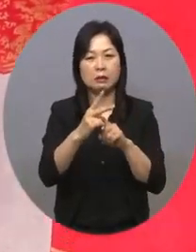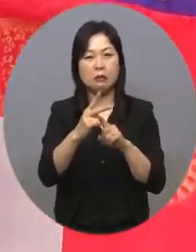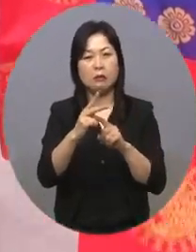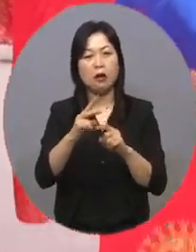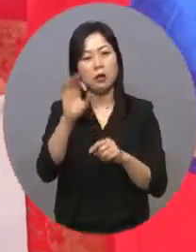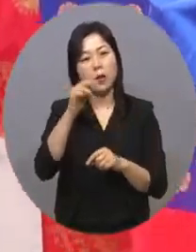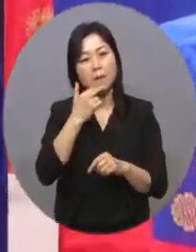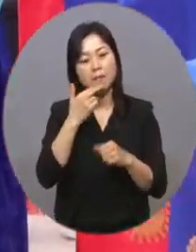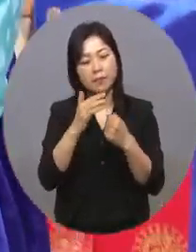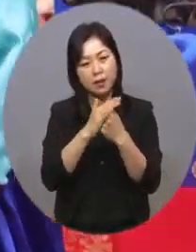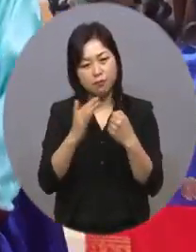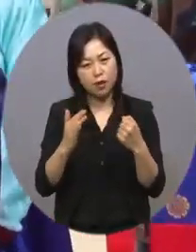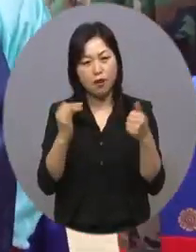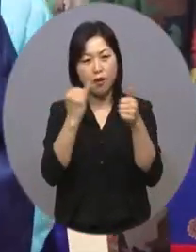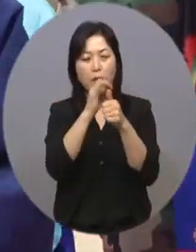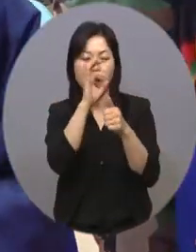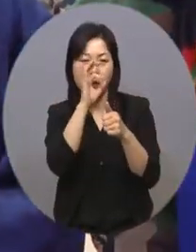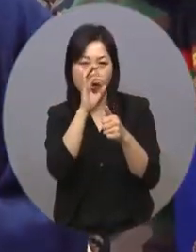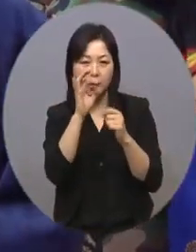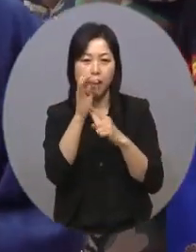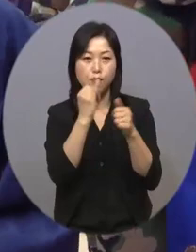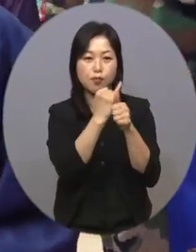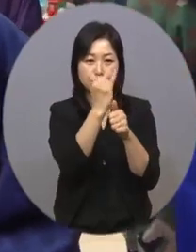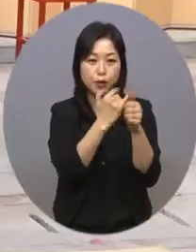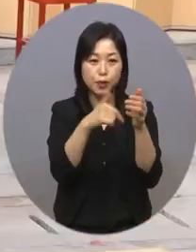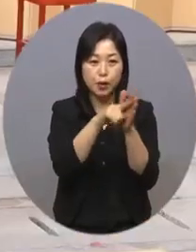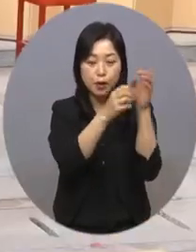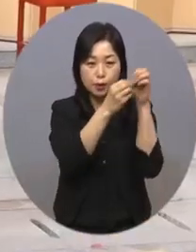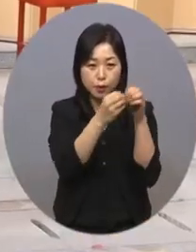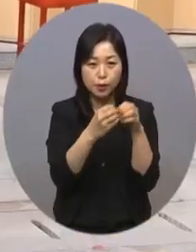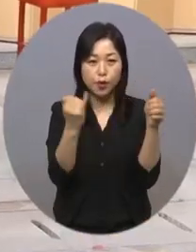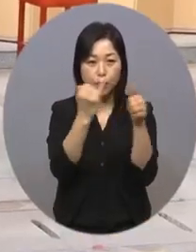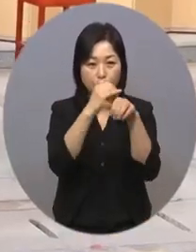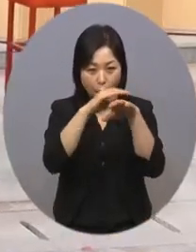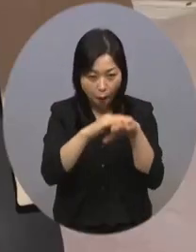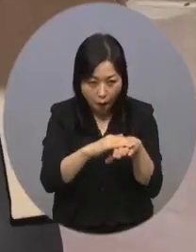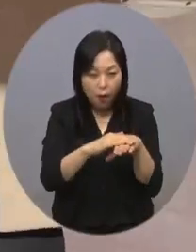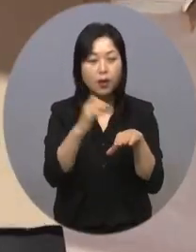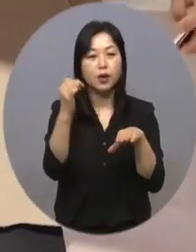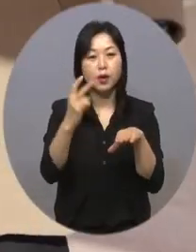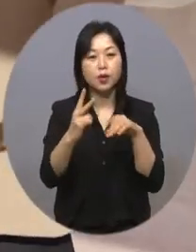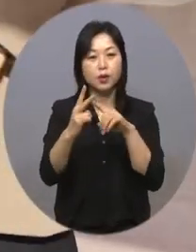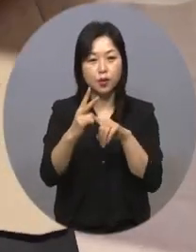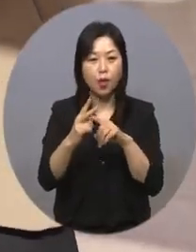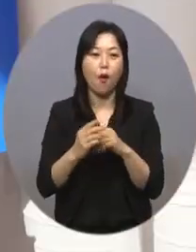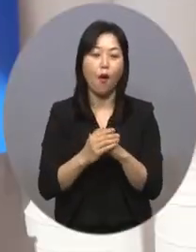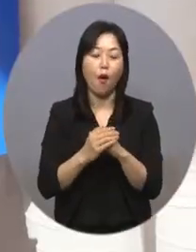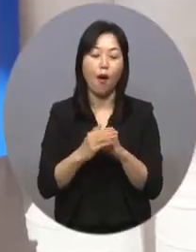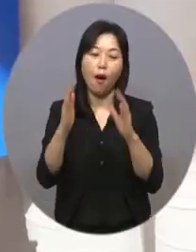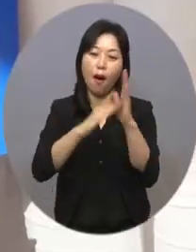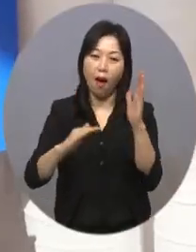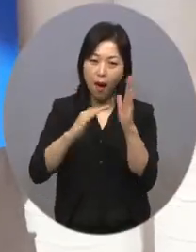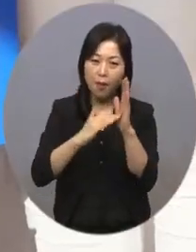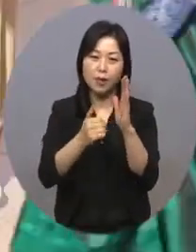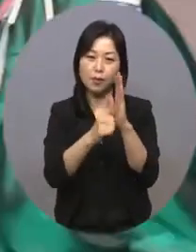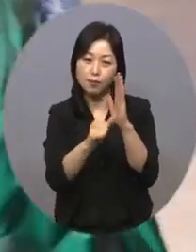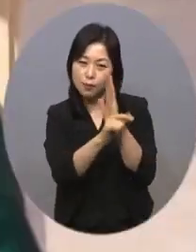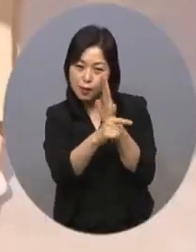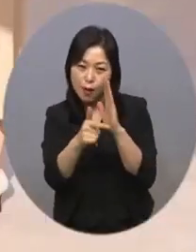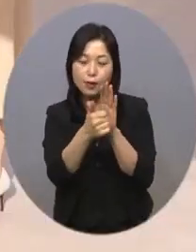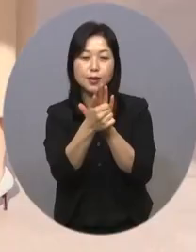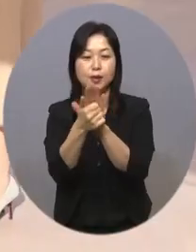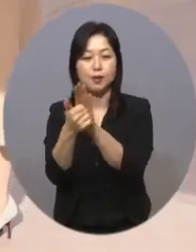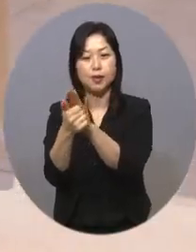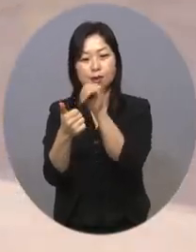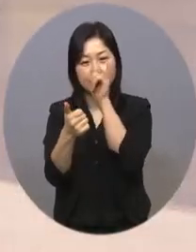못한 커플들을 위해 전통 혼례식과 함께 세간 살림까지 안겨주는 따뜻한 나눔과